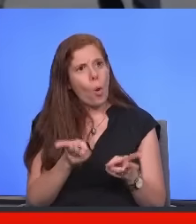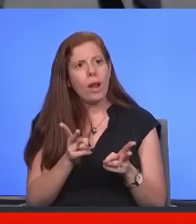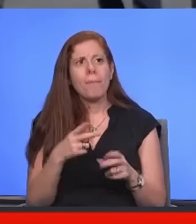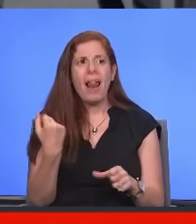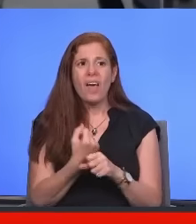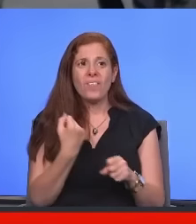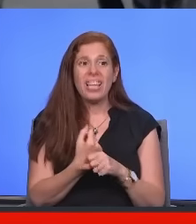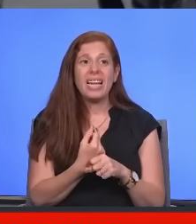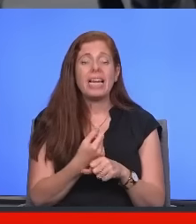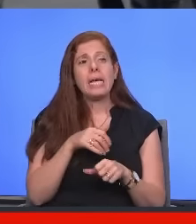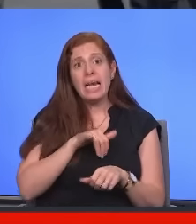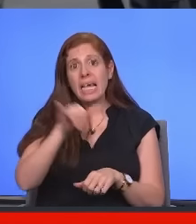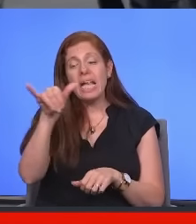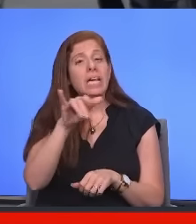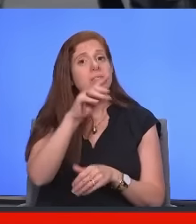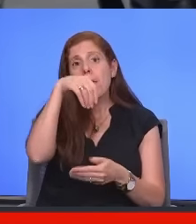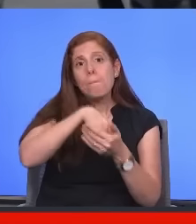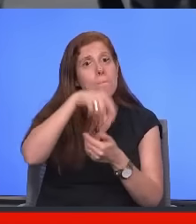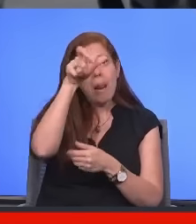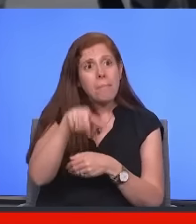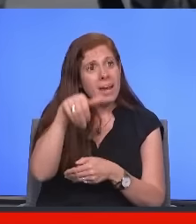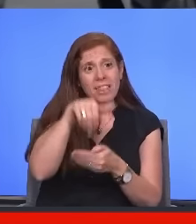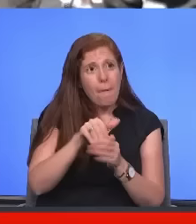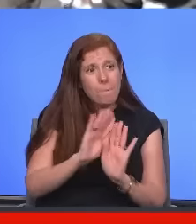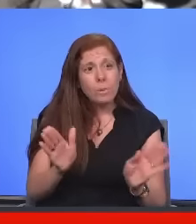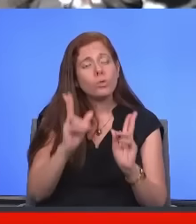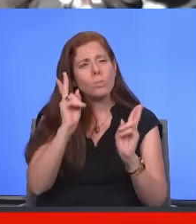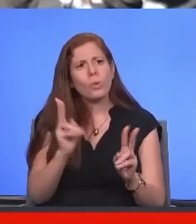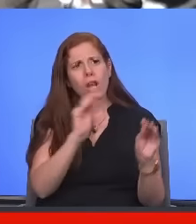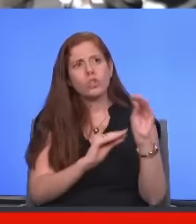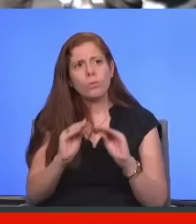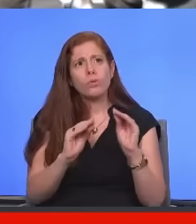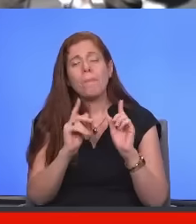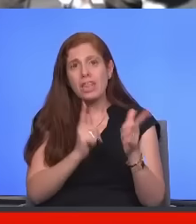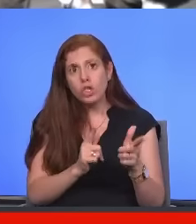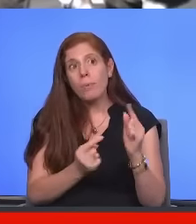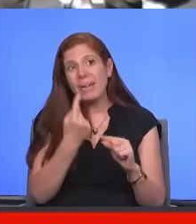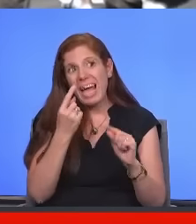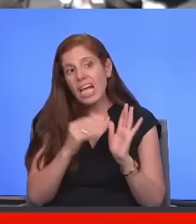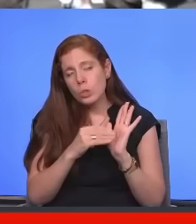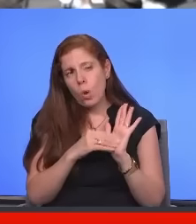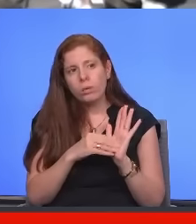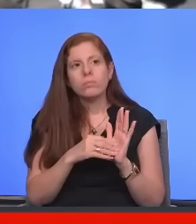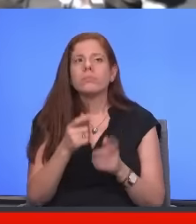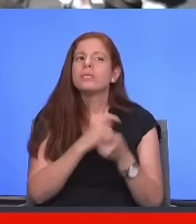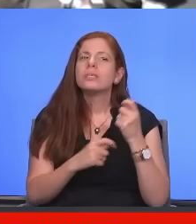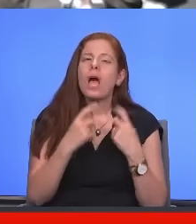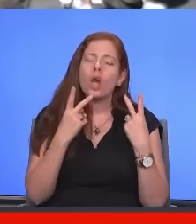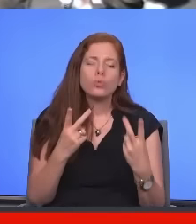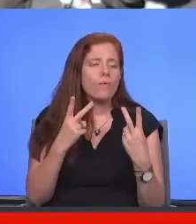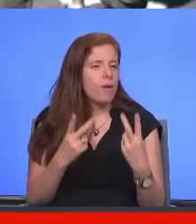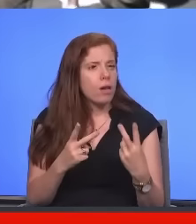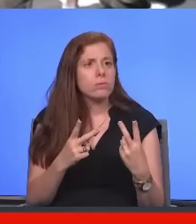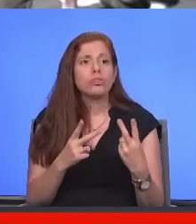vehicle with, that is able to use weapons if needed. עסקה חשובה מאוד, שבעצם משקפת